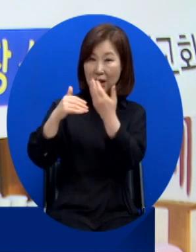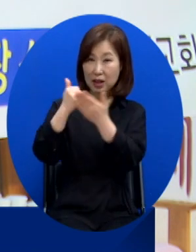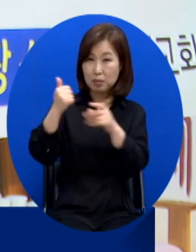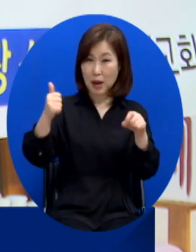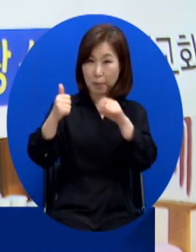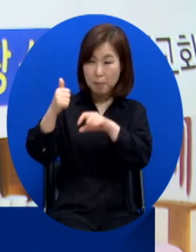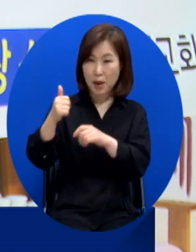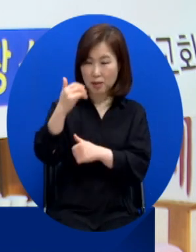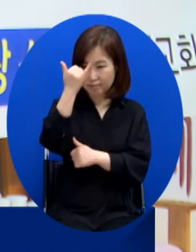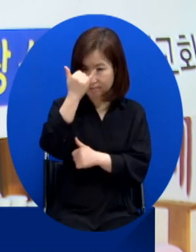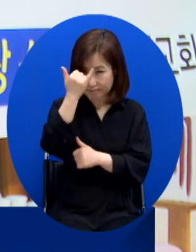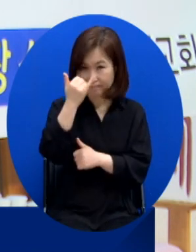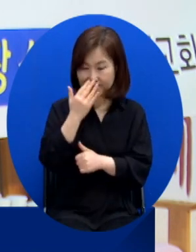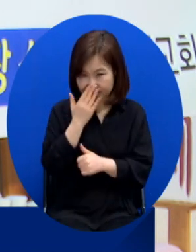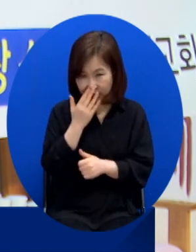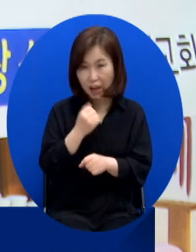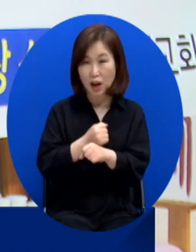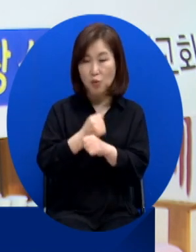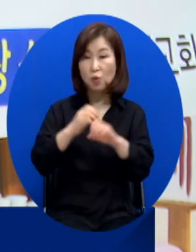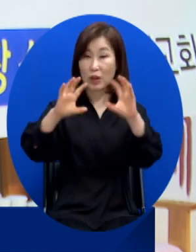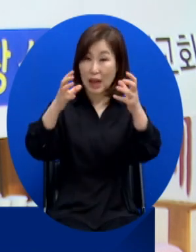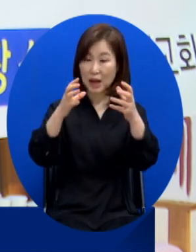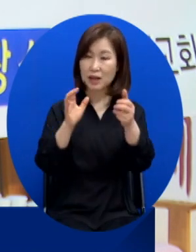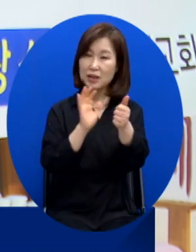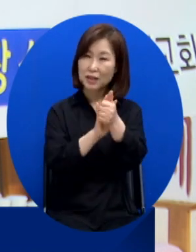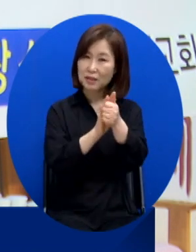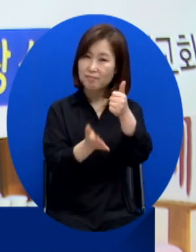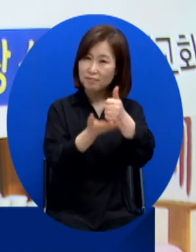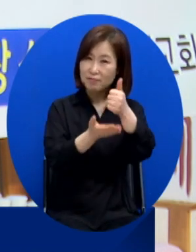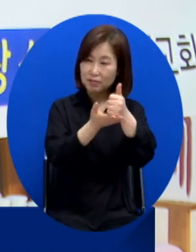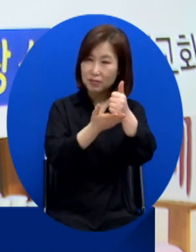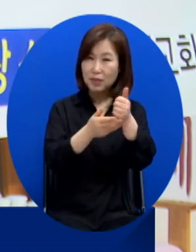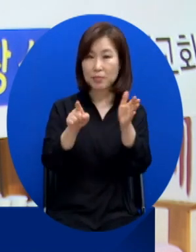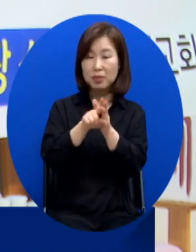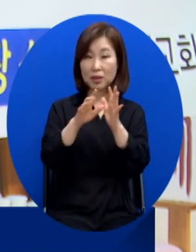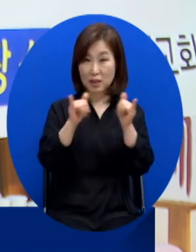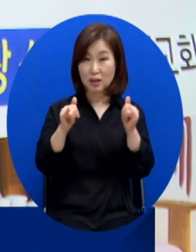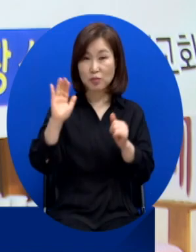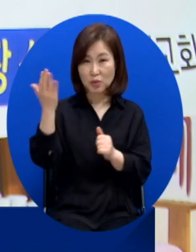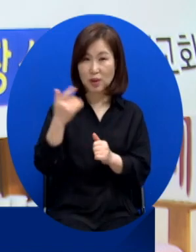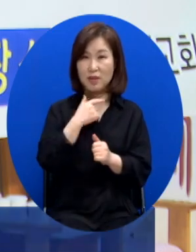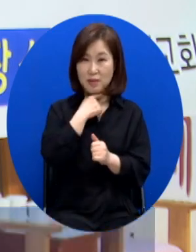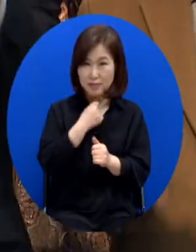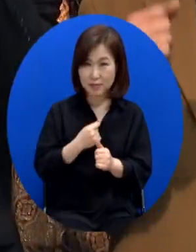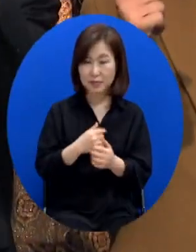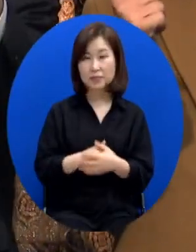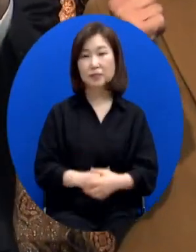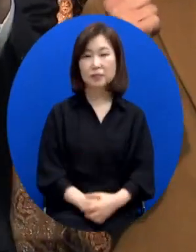충실해서 이 나라에서 정말 칭찬받는 기독교인 될 수 있도록 노력하게 될 것입니다.